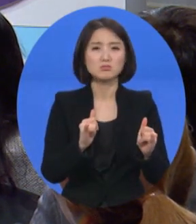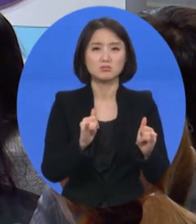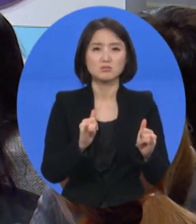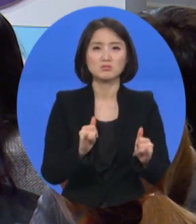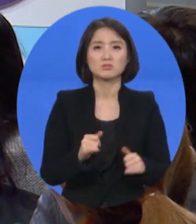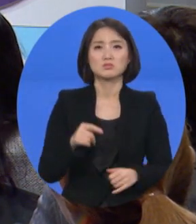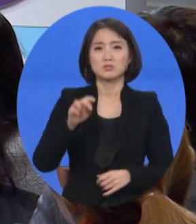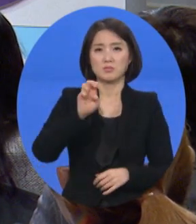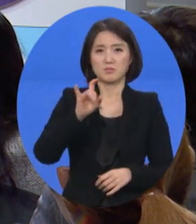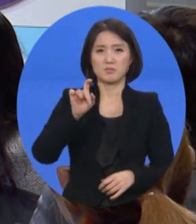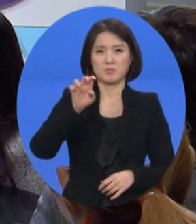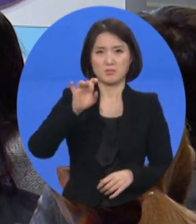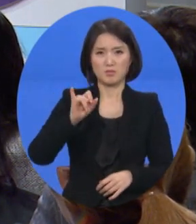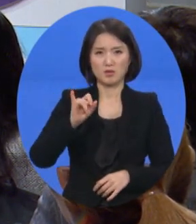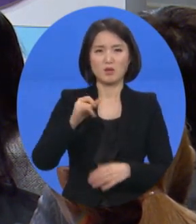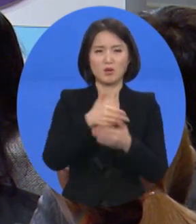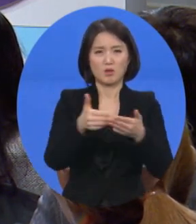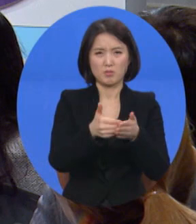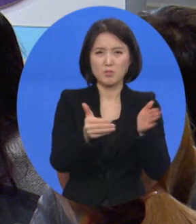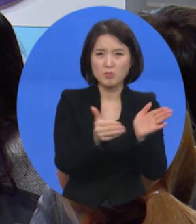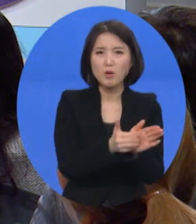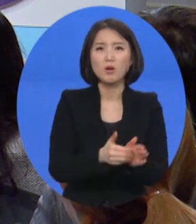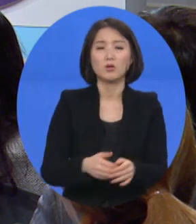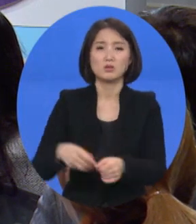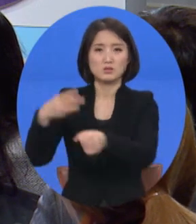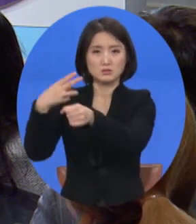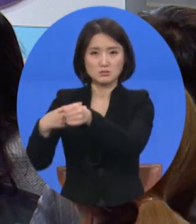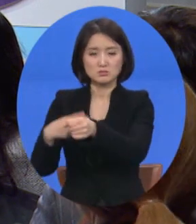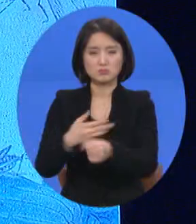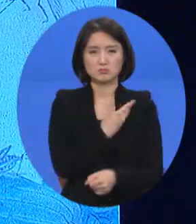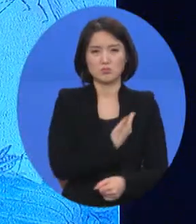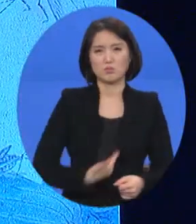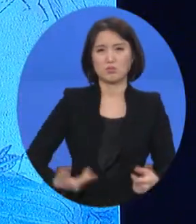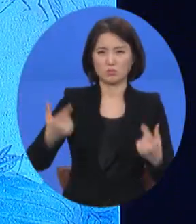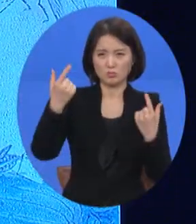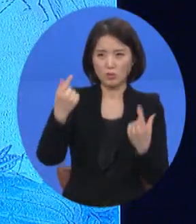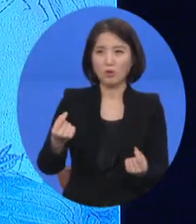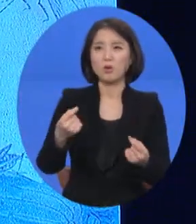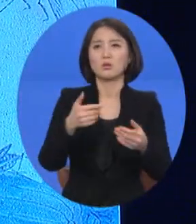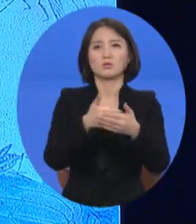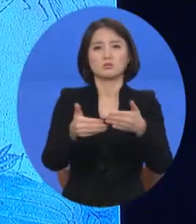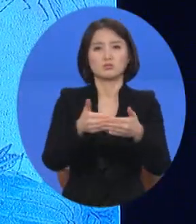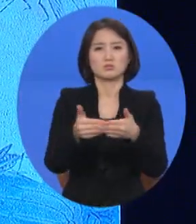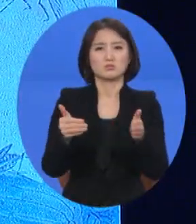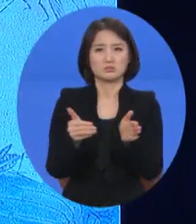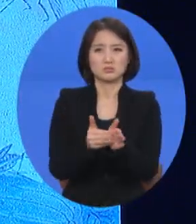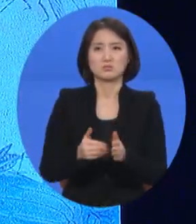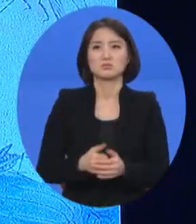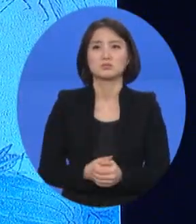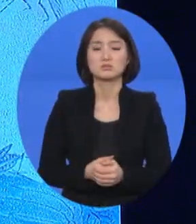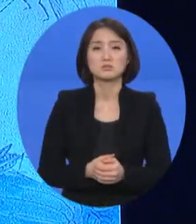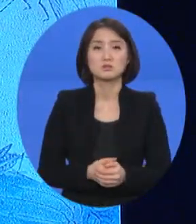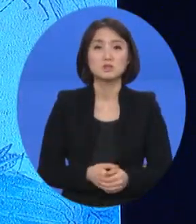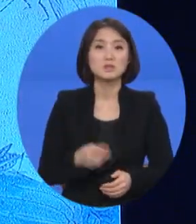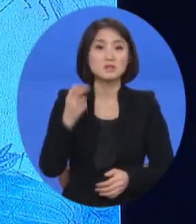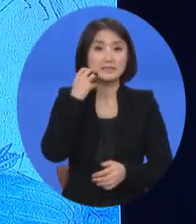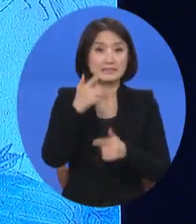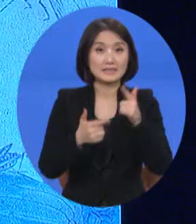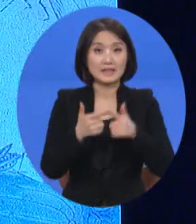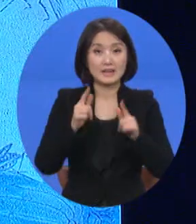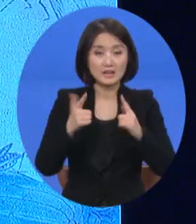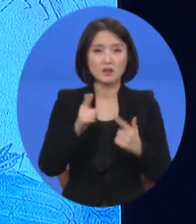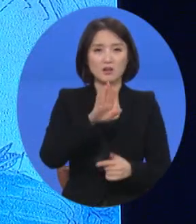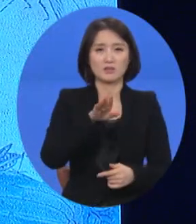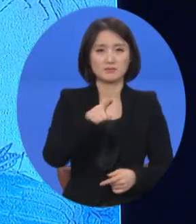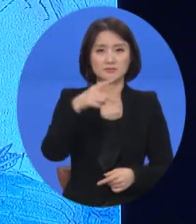이른바 제작 여긴 선비 화가입니다 어 2분도 솔가지 가 아니라 버드나무 가지에 매미 한 마리가 밥부터